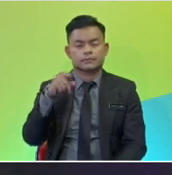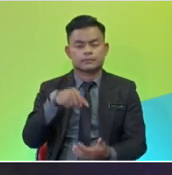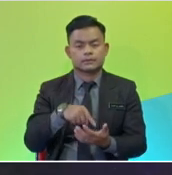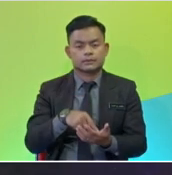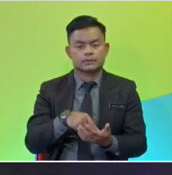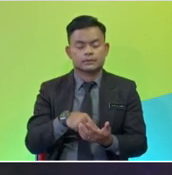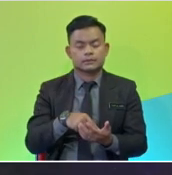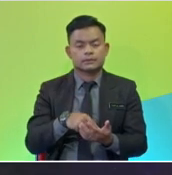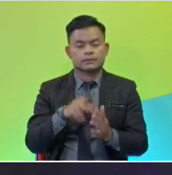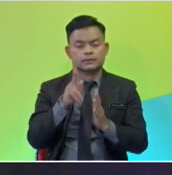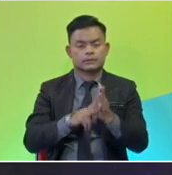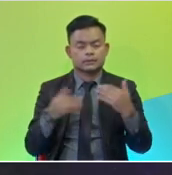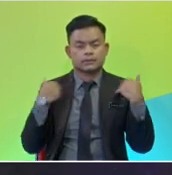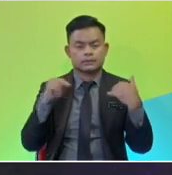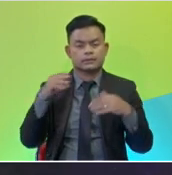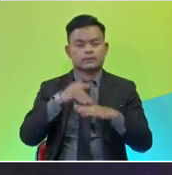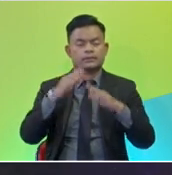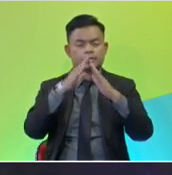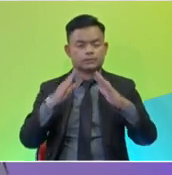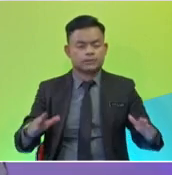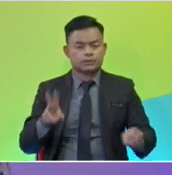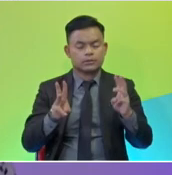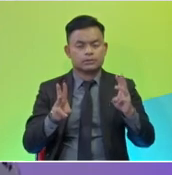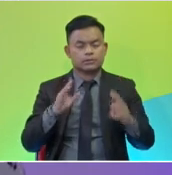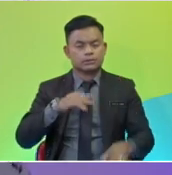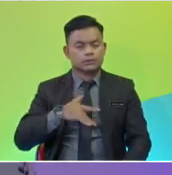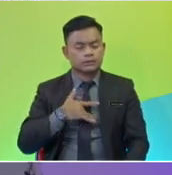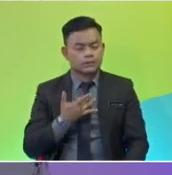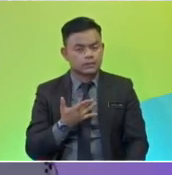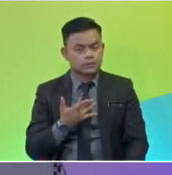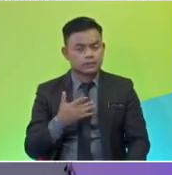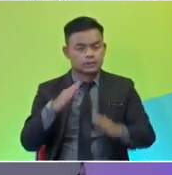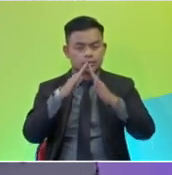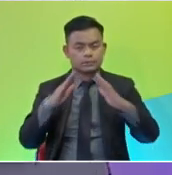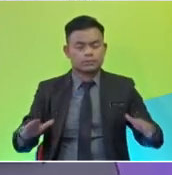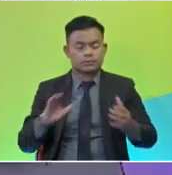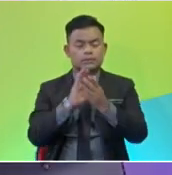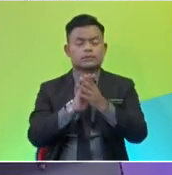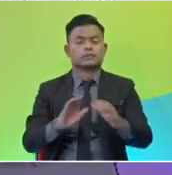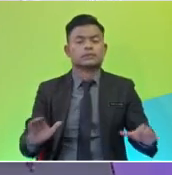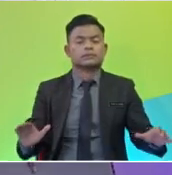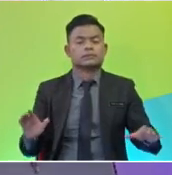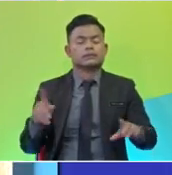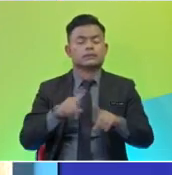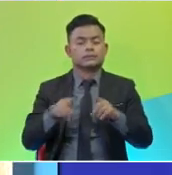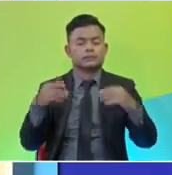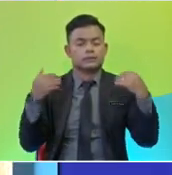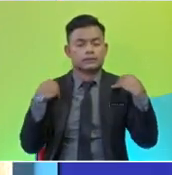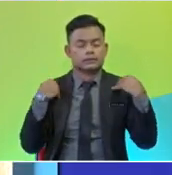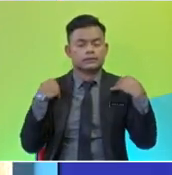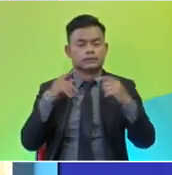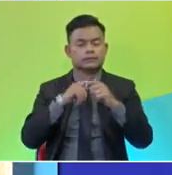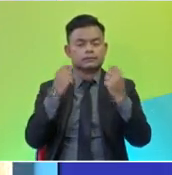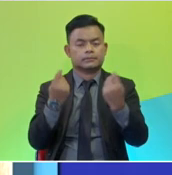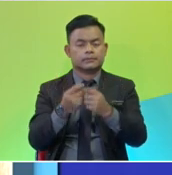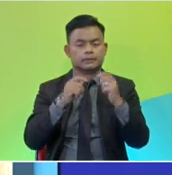rumah di rumah kita walaupun kita rasa rumah kita selamat tetapi ada kawasan-kawasan yang boleh mendatangkan bahaya seper